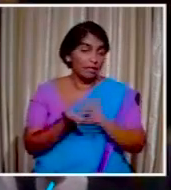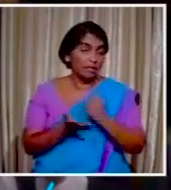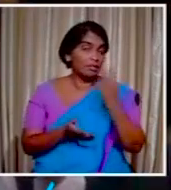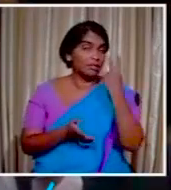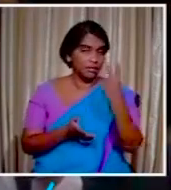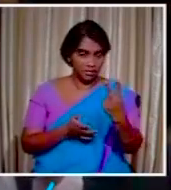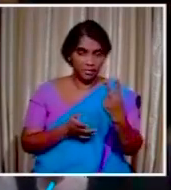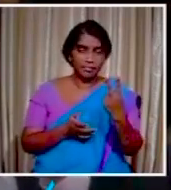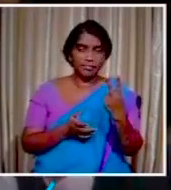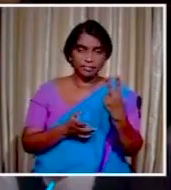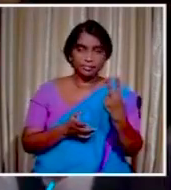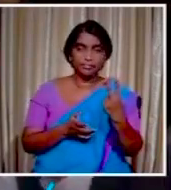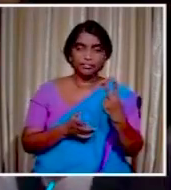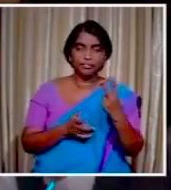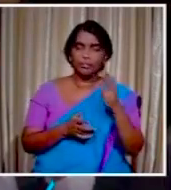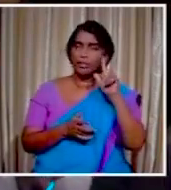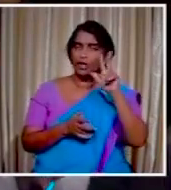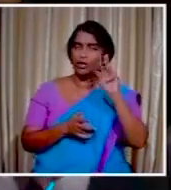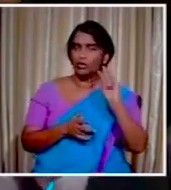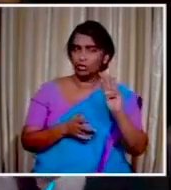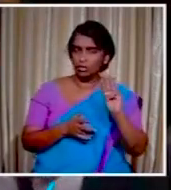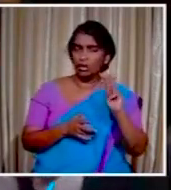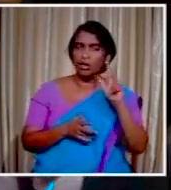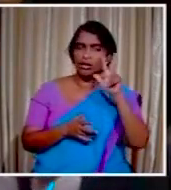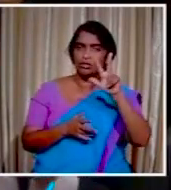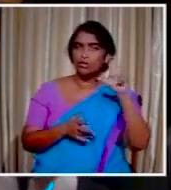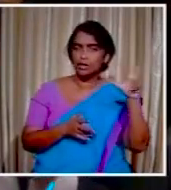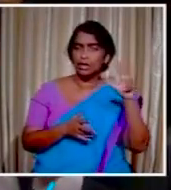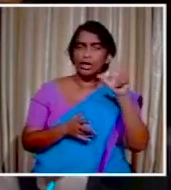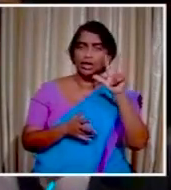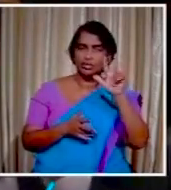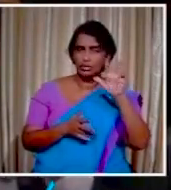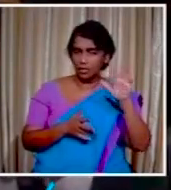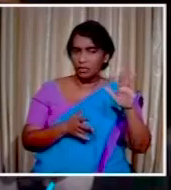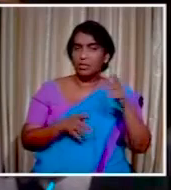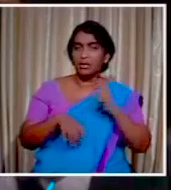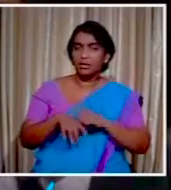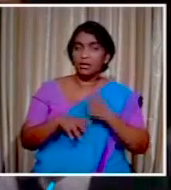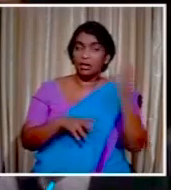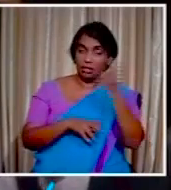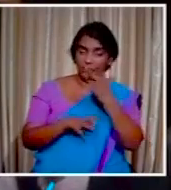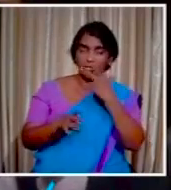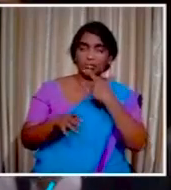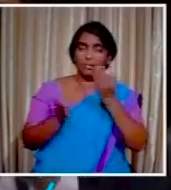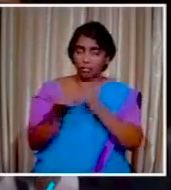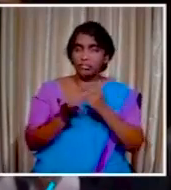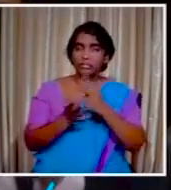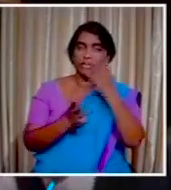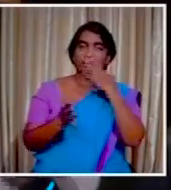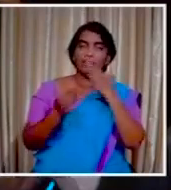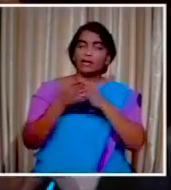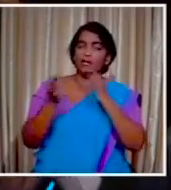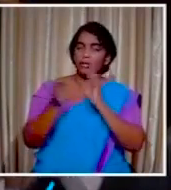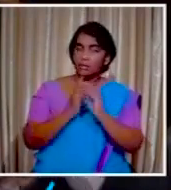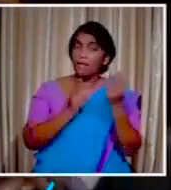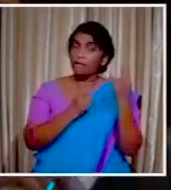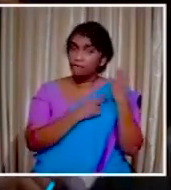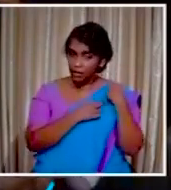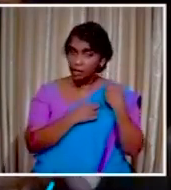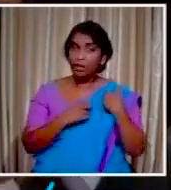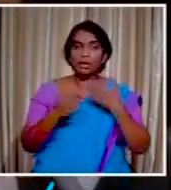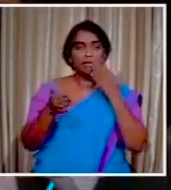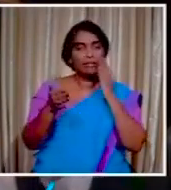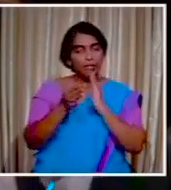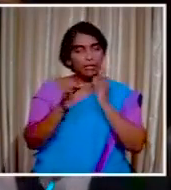වුණා. ඒ 83 88 89 කාලවකවන දෙකේම ගිනිපත් වුණා. මේ වගකීම ගත්තට පස්සේ අපේ ගෙවලුත්